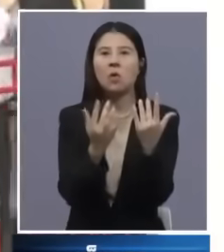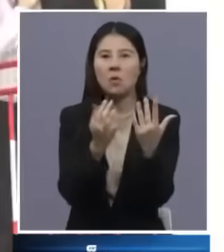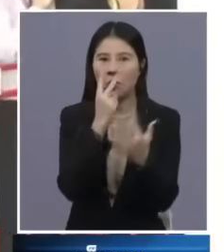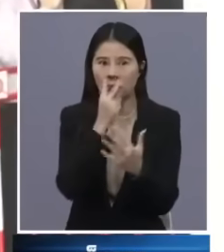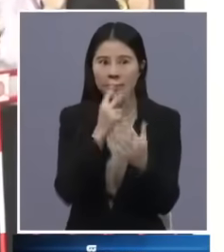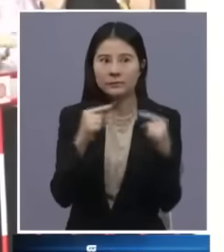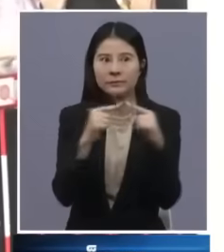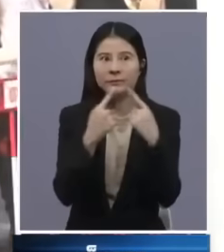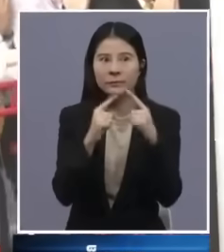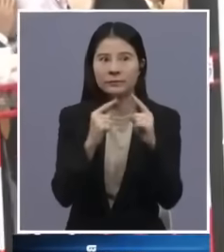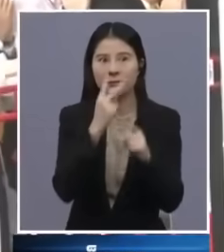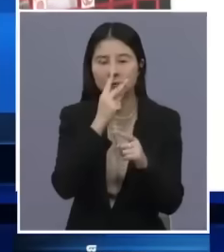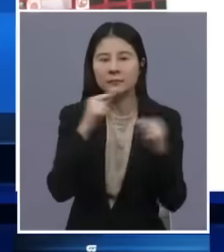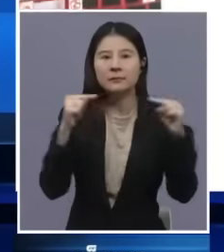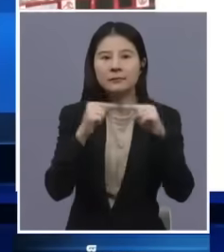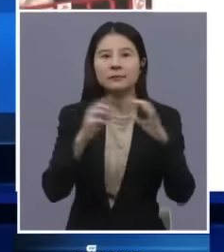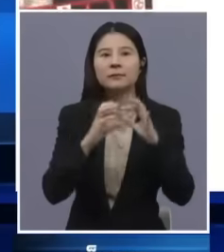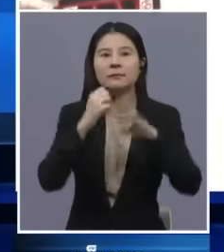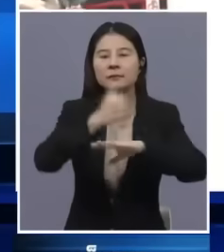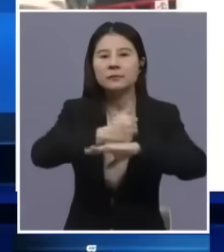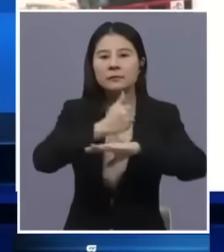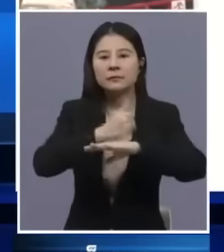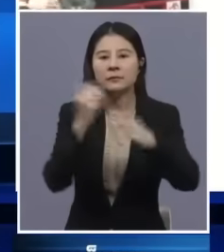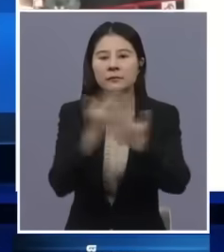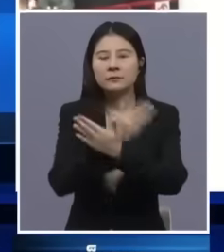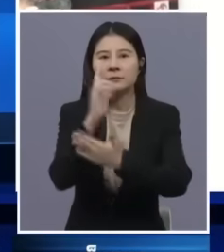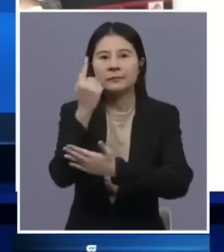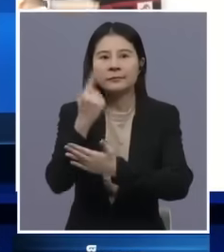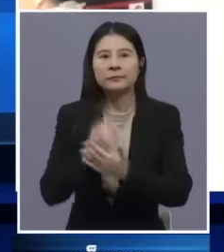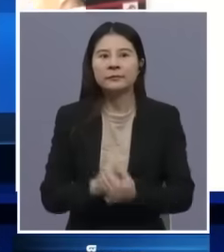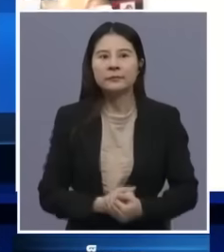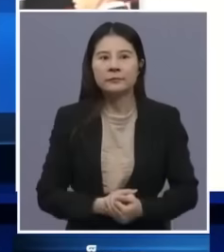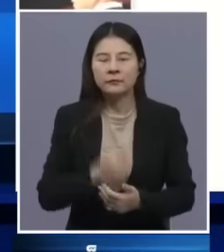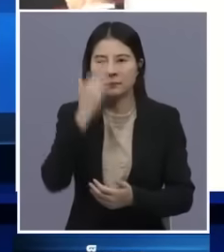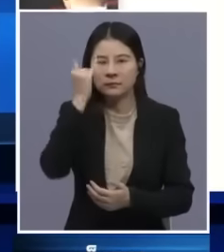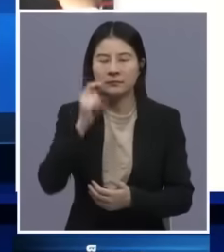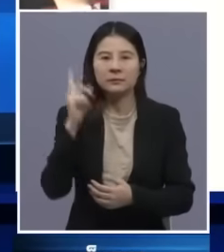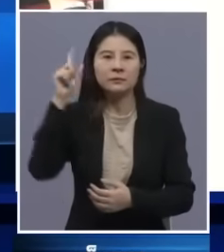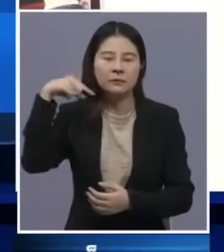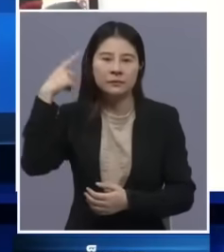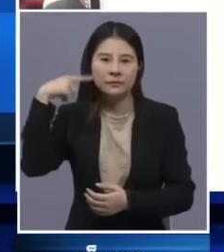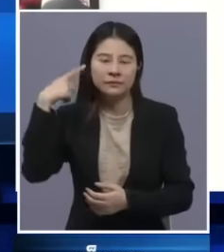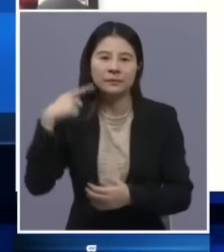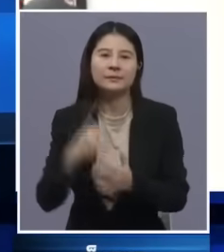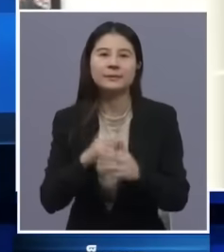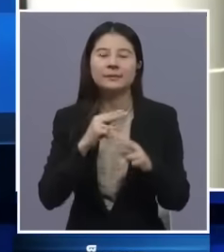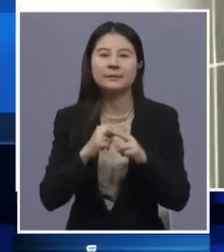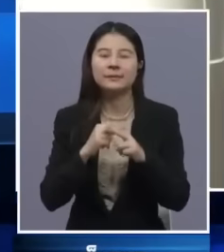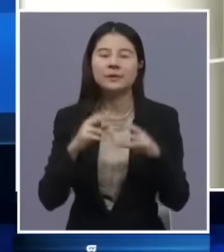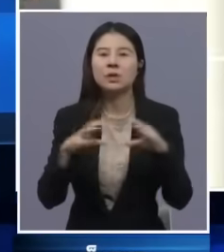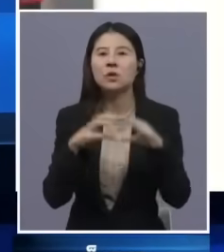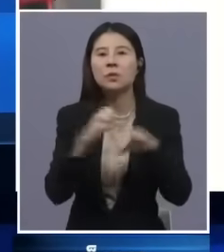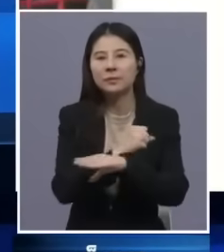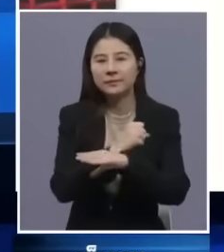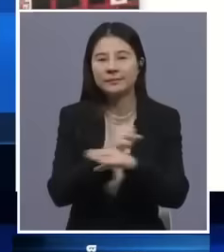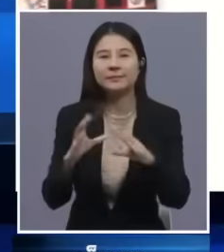องไปดูผู้นำแห่งการเปลี่ยนแปลงกันหน่อยไหมที่ตอนต้นรายการเราบอกกันไว้ว่าทำไมมีแต่ผู้หญิงไม่ว่าจะเป็นวงการการเมืองห